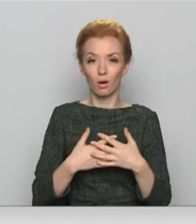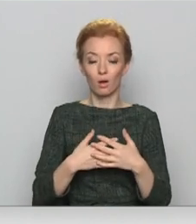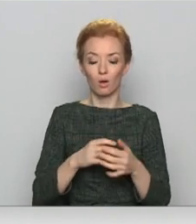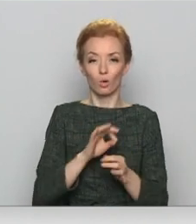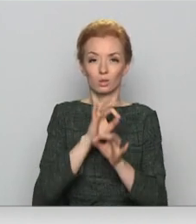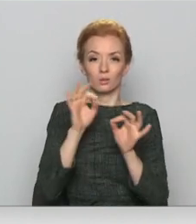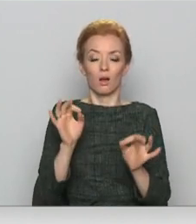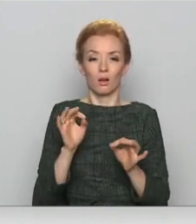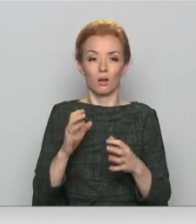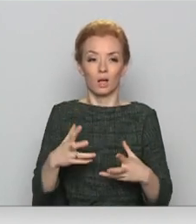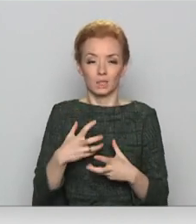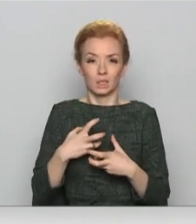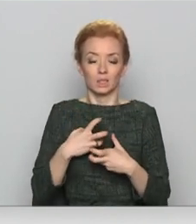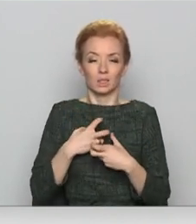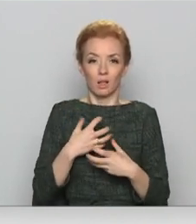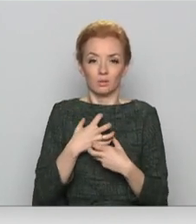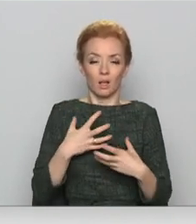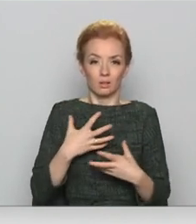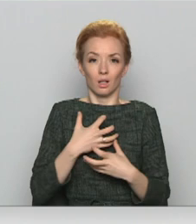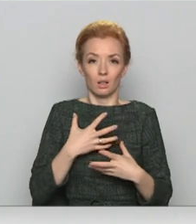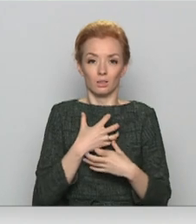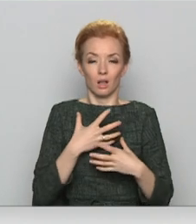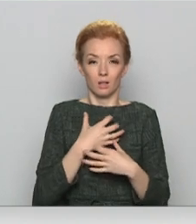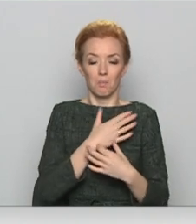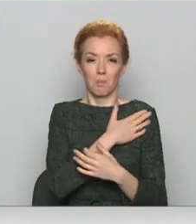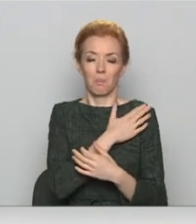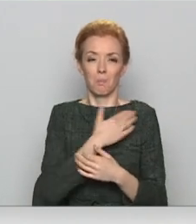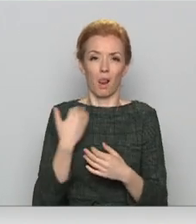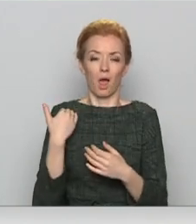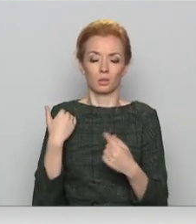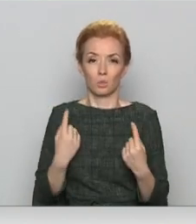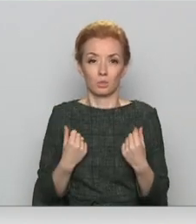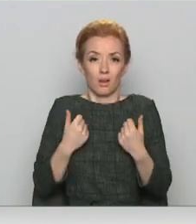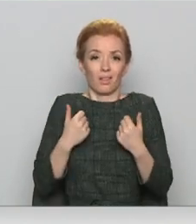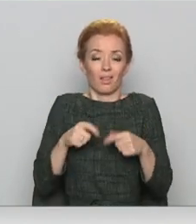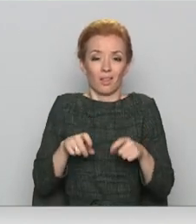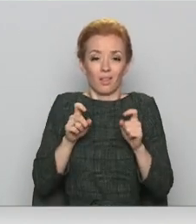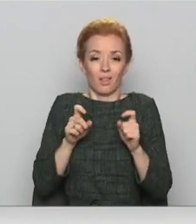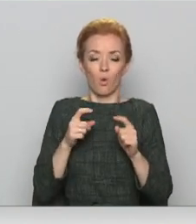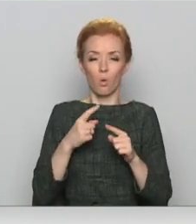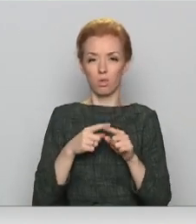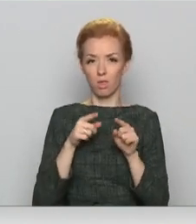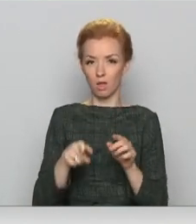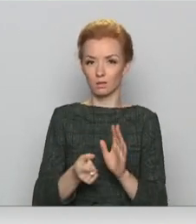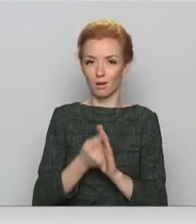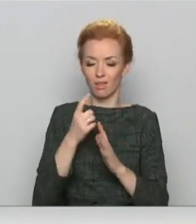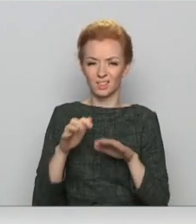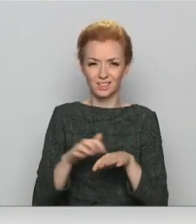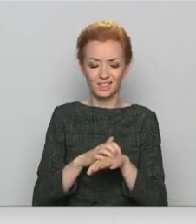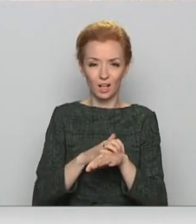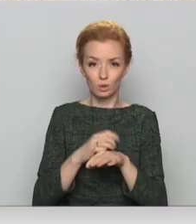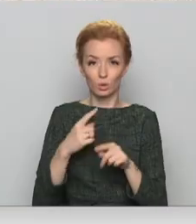viņiem aizsardīsies elpa, pleci uz augšu, un tas būs tāds milzīgs stress, ko mums tieši